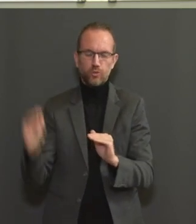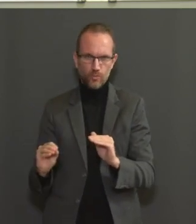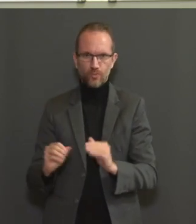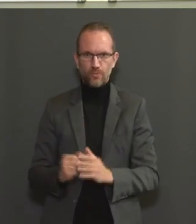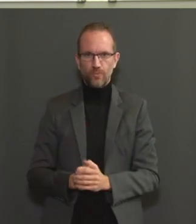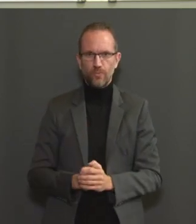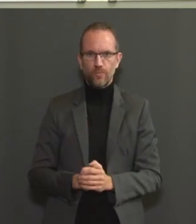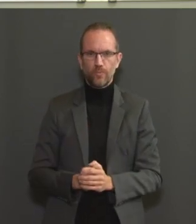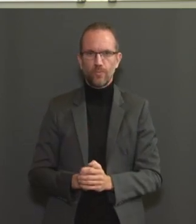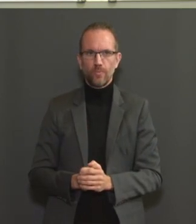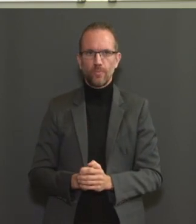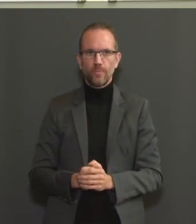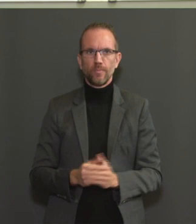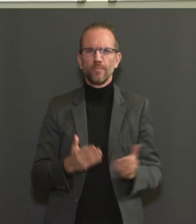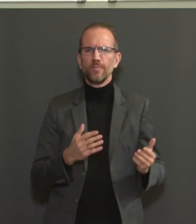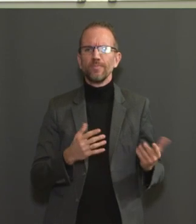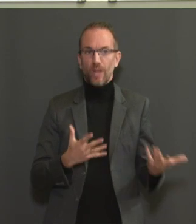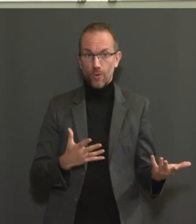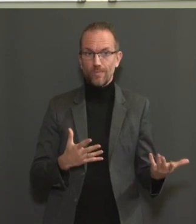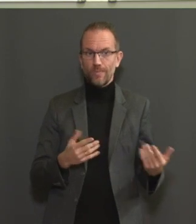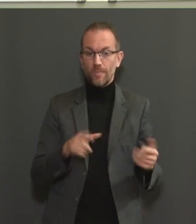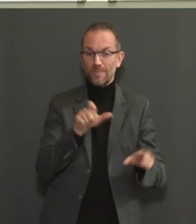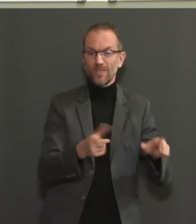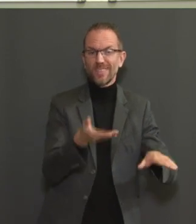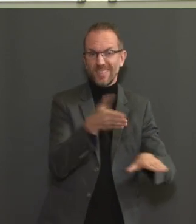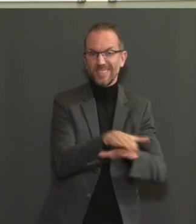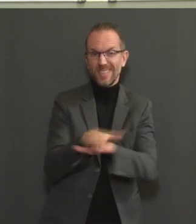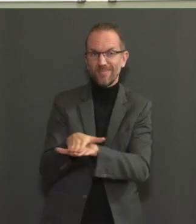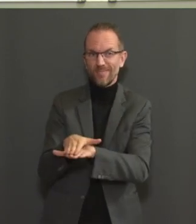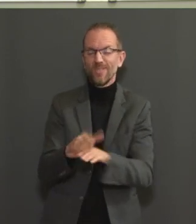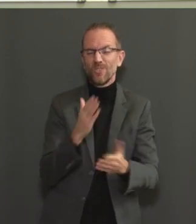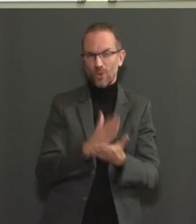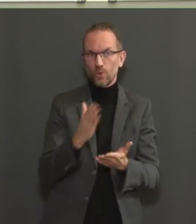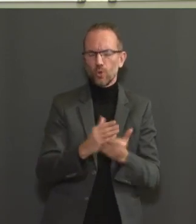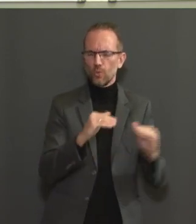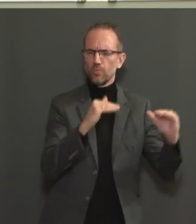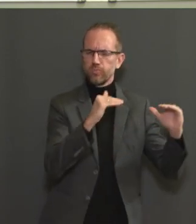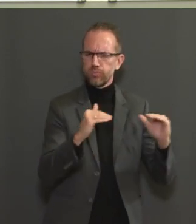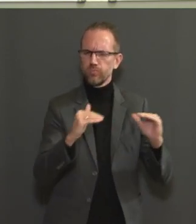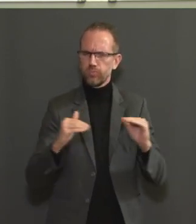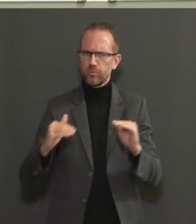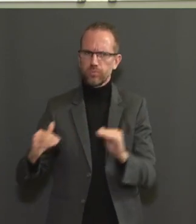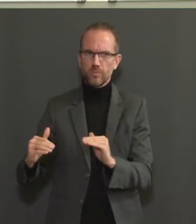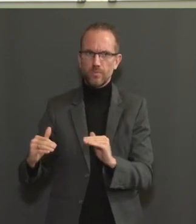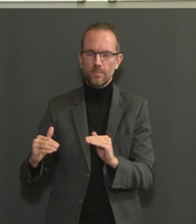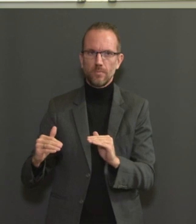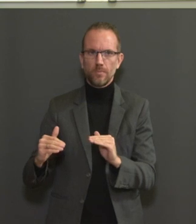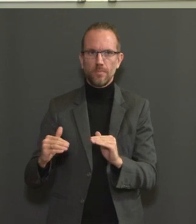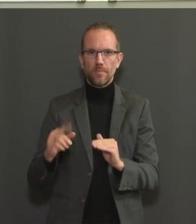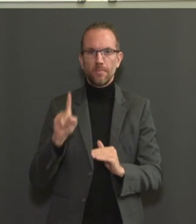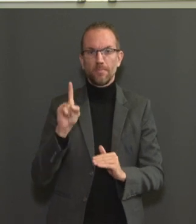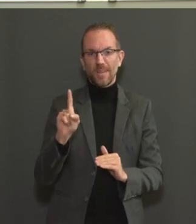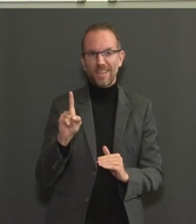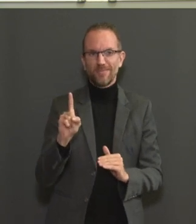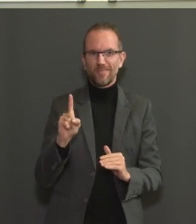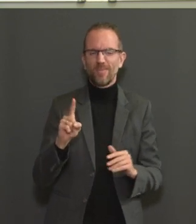Au niveau des décès, nous continuons à avoir une diminution, mais on le voit très clairement sur la courbe à un rythme de